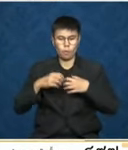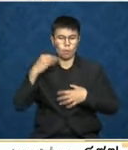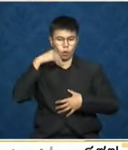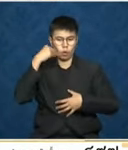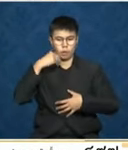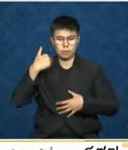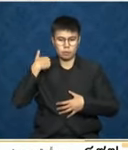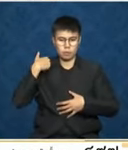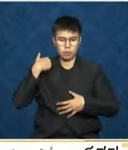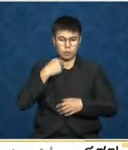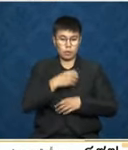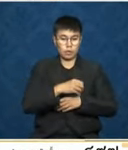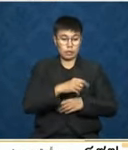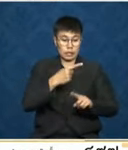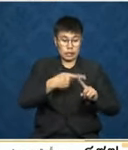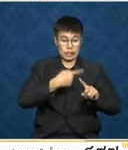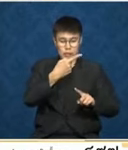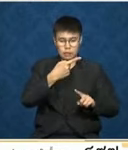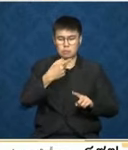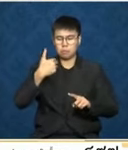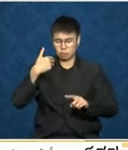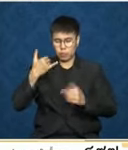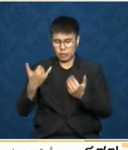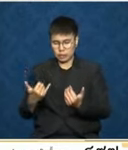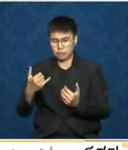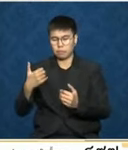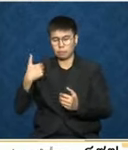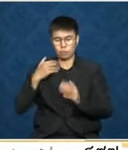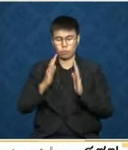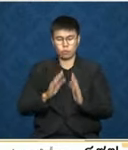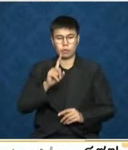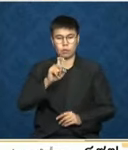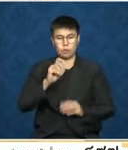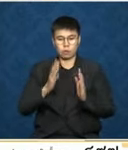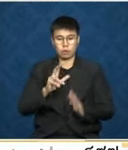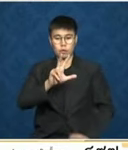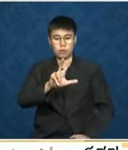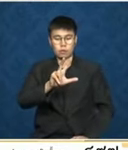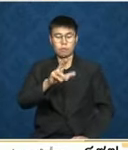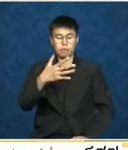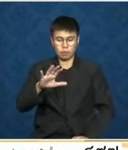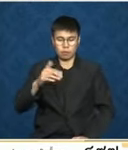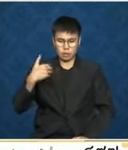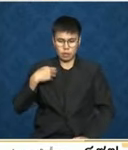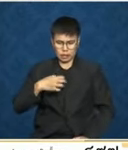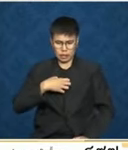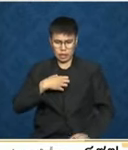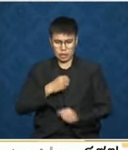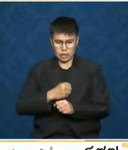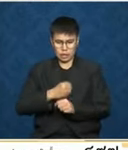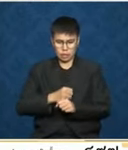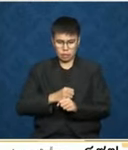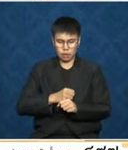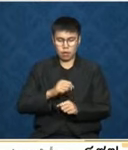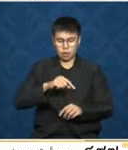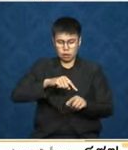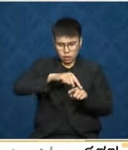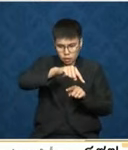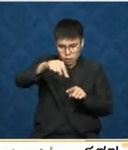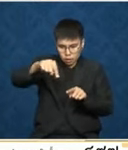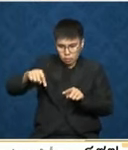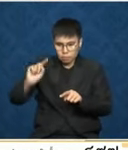ปีจนถึงปัจจุบันจำนวน 3รายจึงฝากให้มีการจัดสร้างจุดกลับรถเพิ่มเติมบริเวณหลักกิโลเมตร